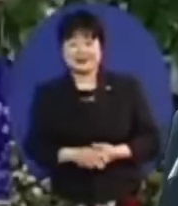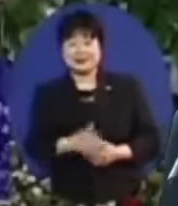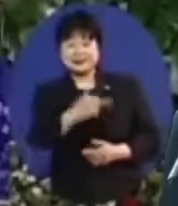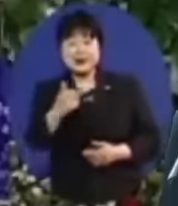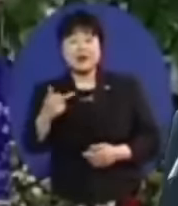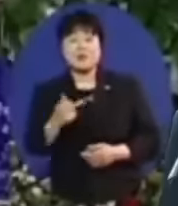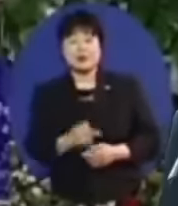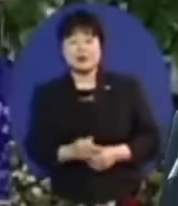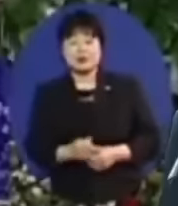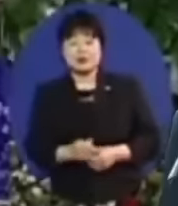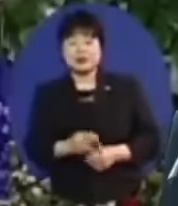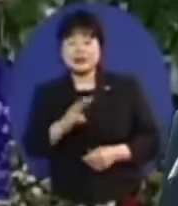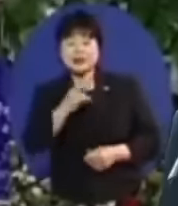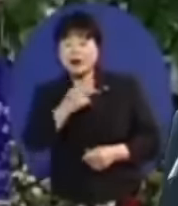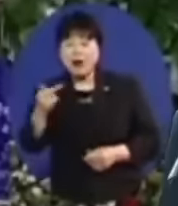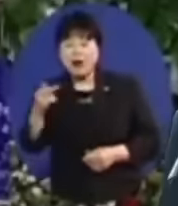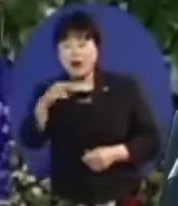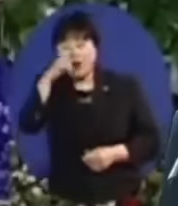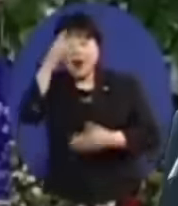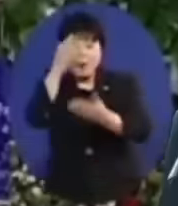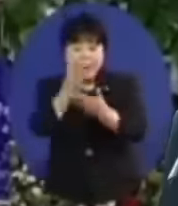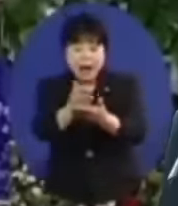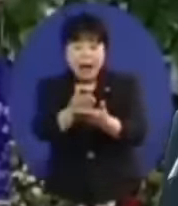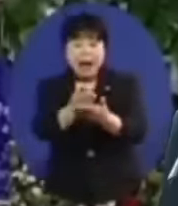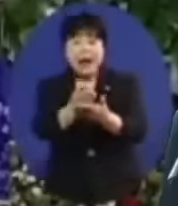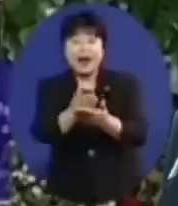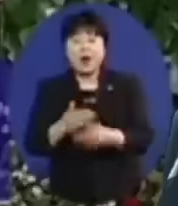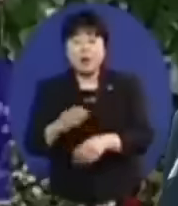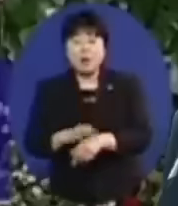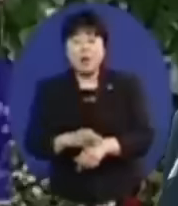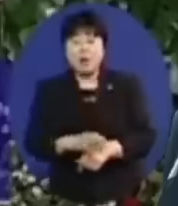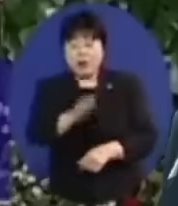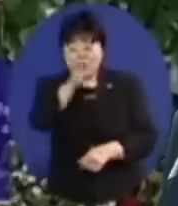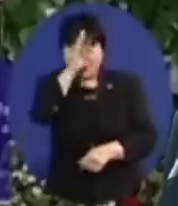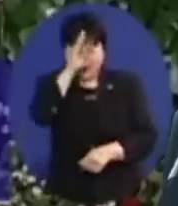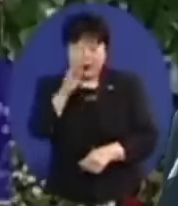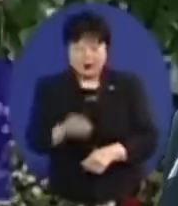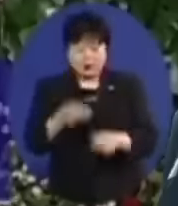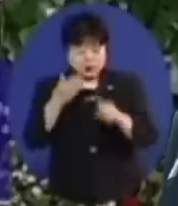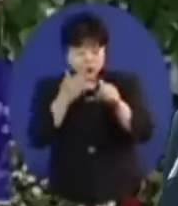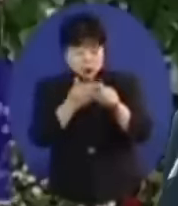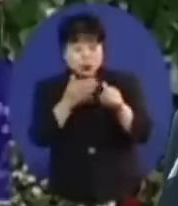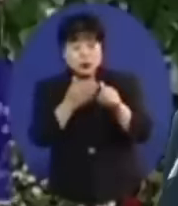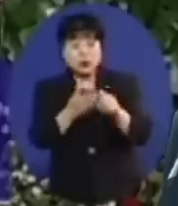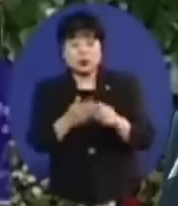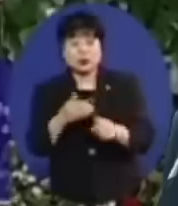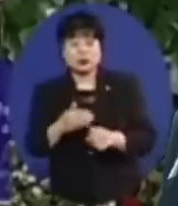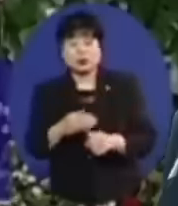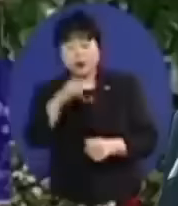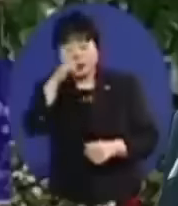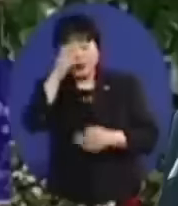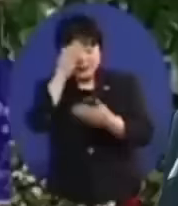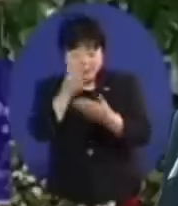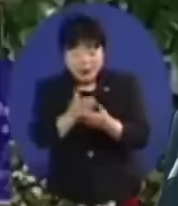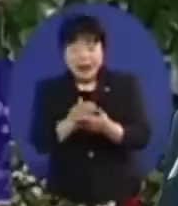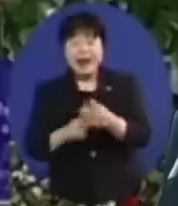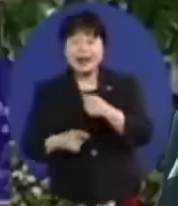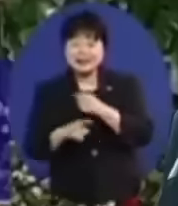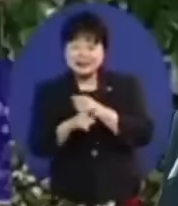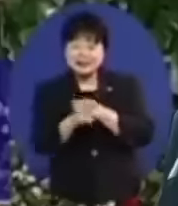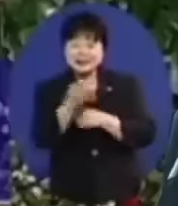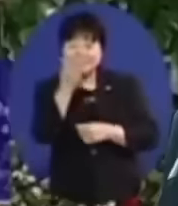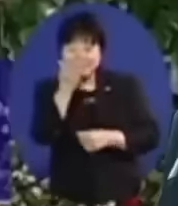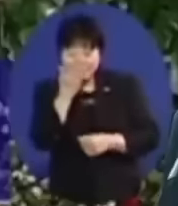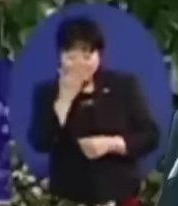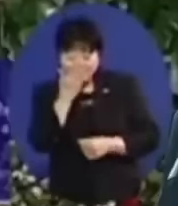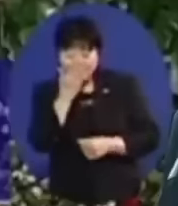너무 자만하지 않게 하시려고 내 육체에 가시고 사탄의 사자를 주셨으니 이는 나를 쳐서 너무 자만하지 않게 하리 하심이라. 이것이